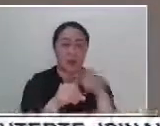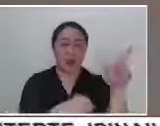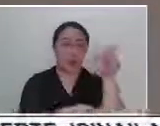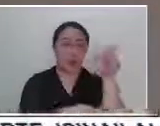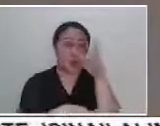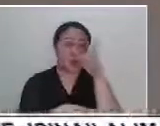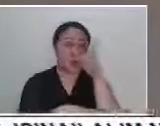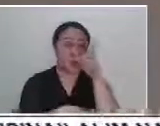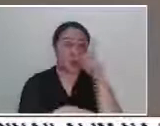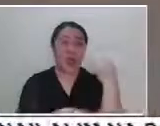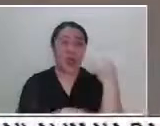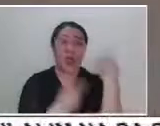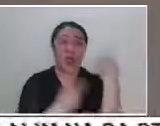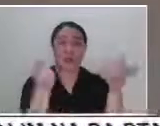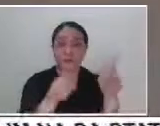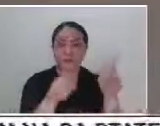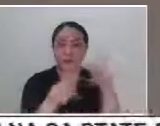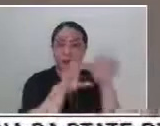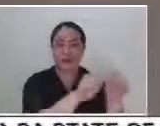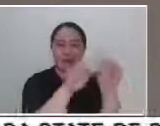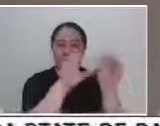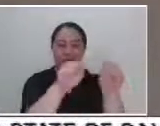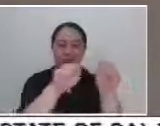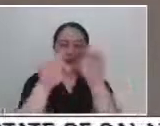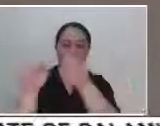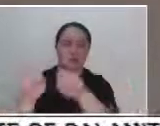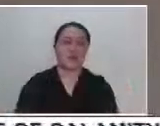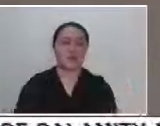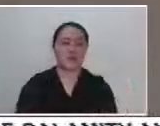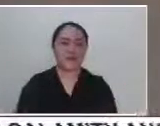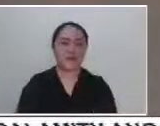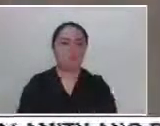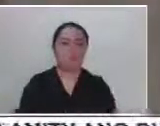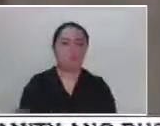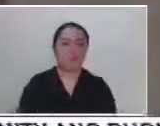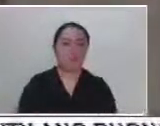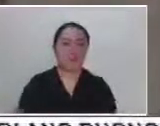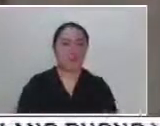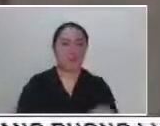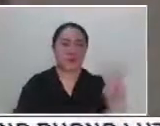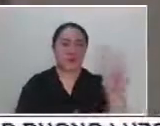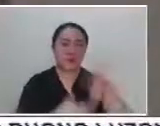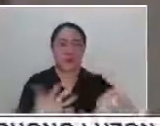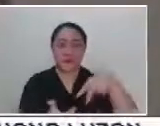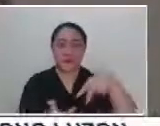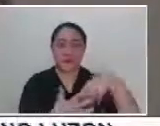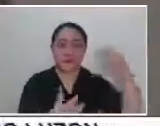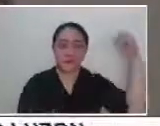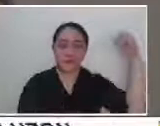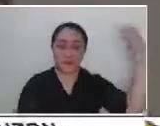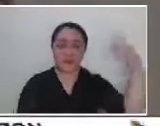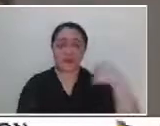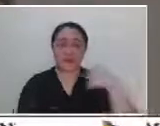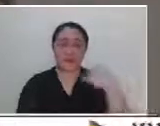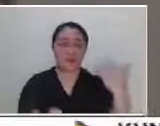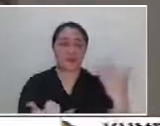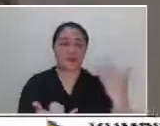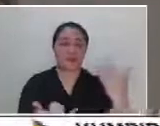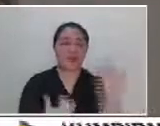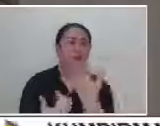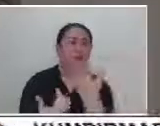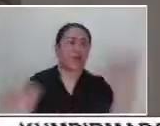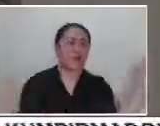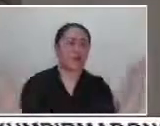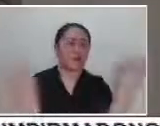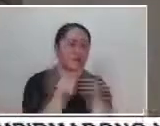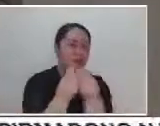sa kahabaan ng De Aquino Street, Caloocan City dahil walang helmet. Sa Valenzuela City, nakuhanan ng 1 gramo ng